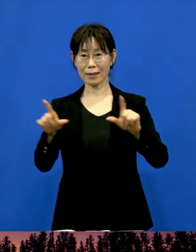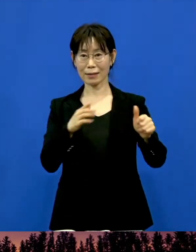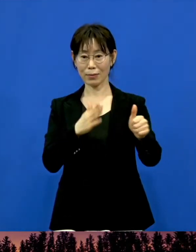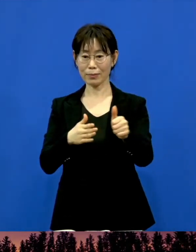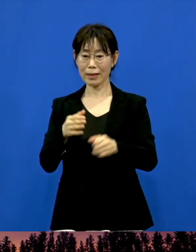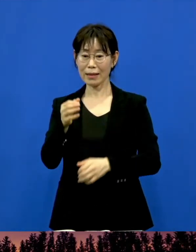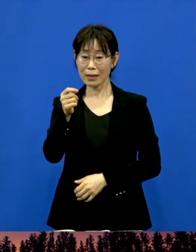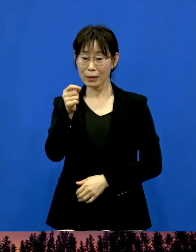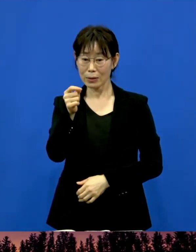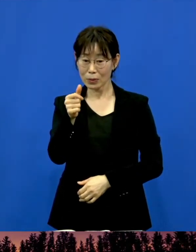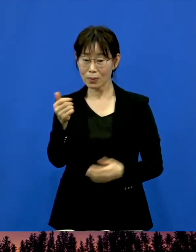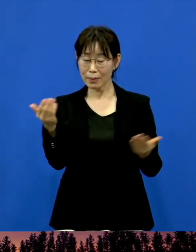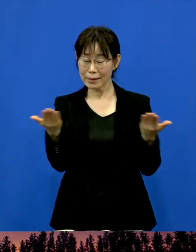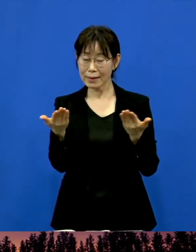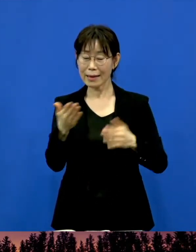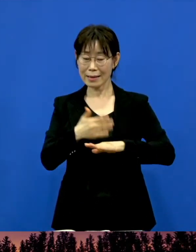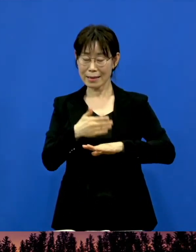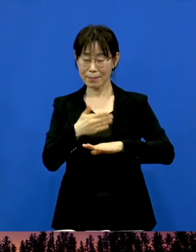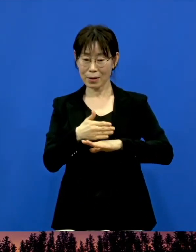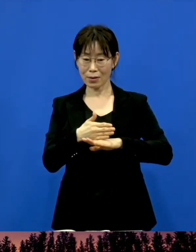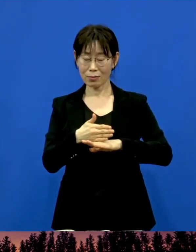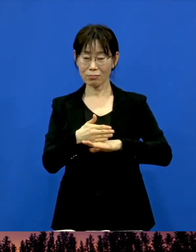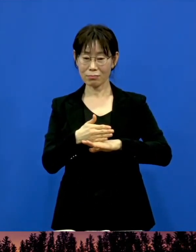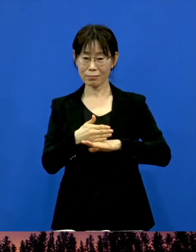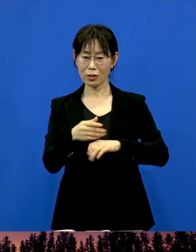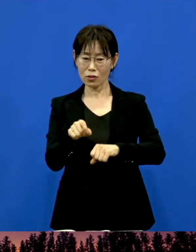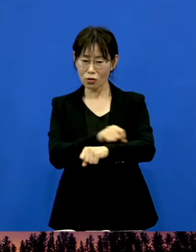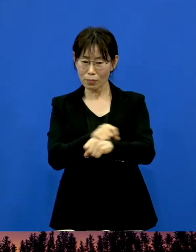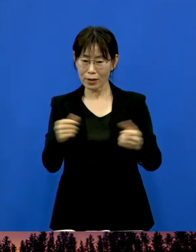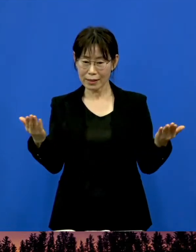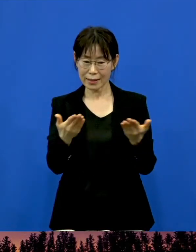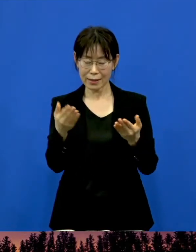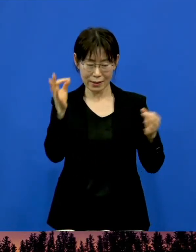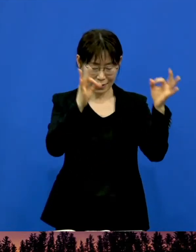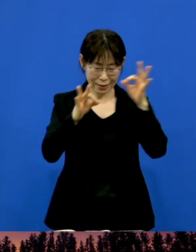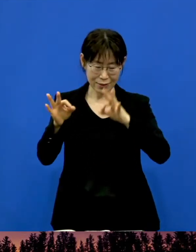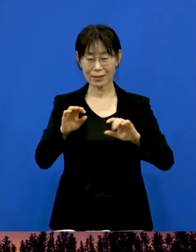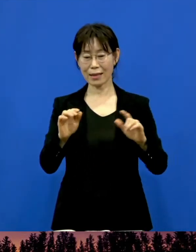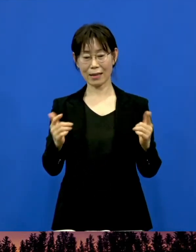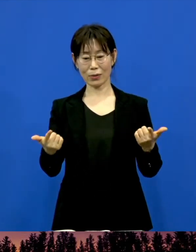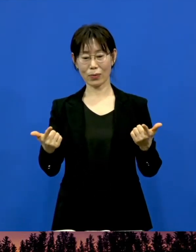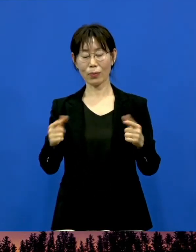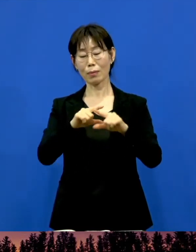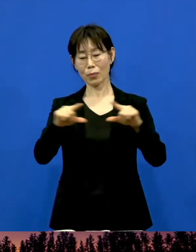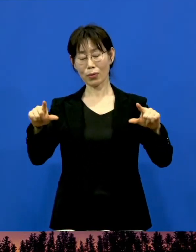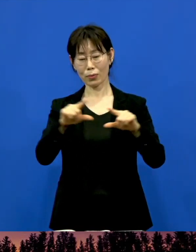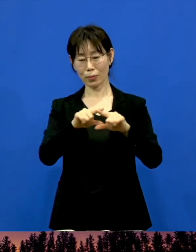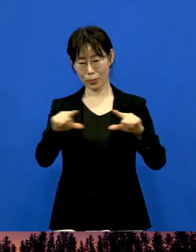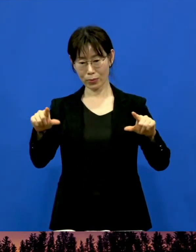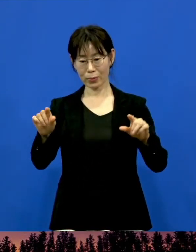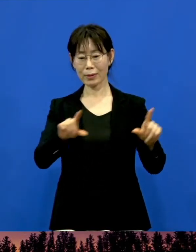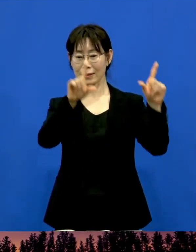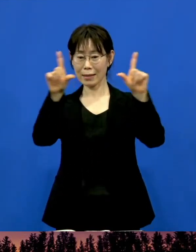것에 기뻐하는 거예요. 특별한 게 아니에요, 여러분. 특별한 거 자꾸 찾으면 안 돼요, 여러분.